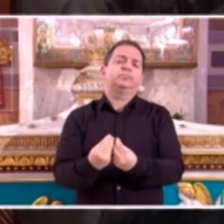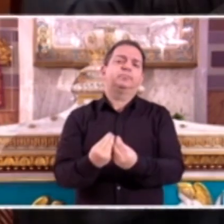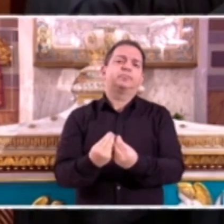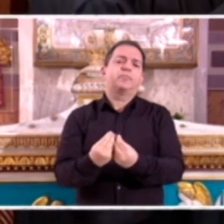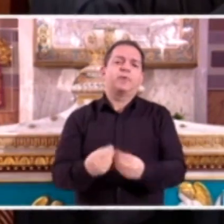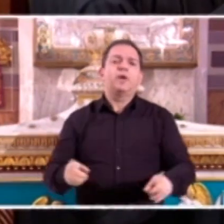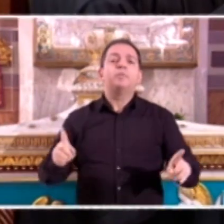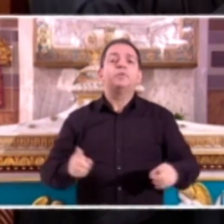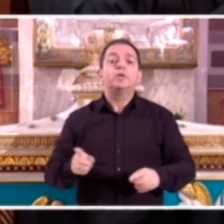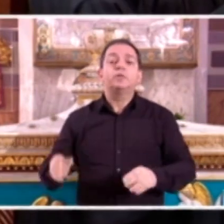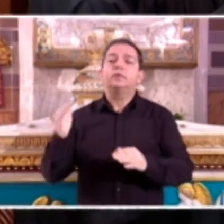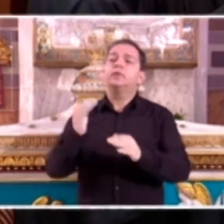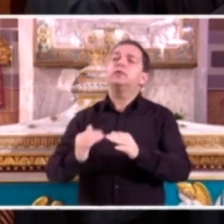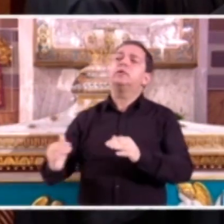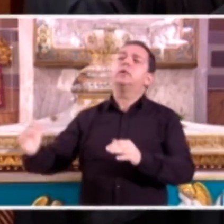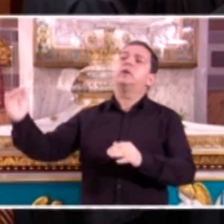δεϊθόμεν.